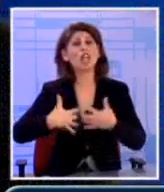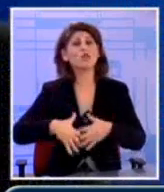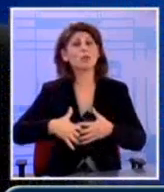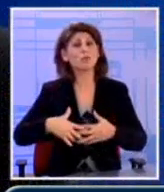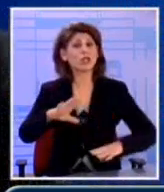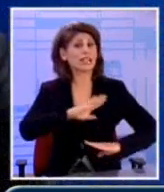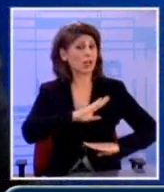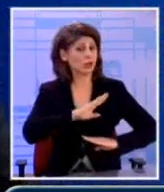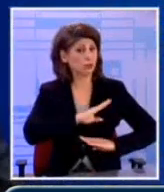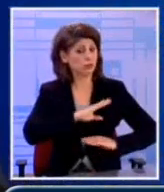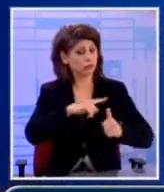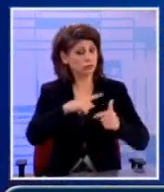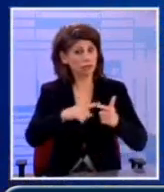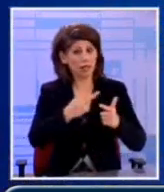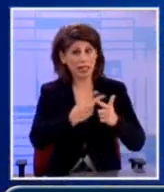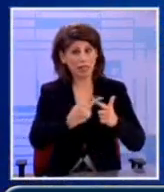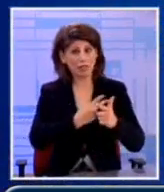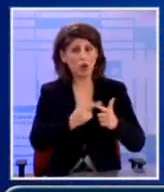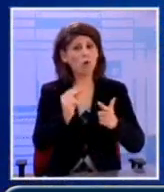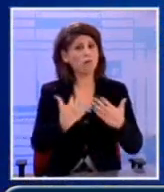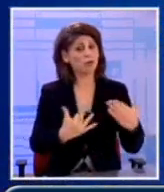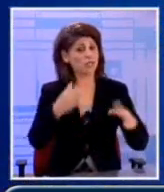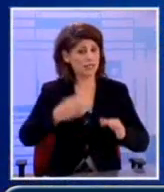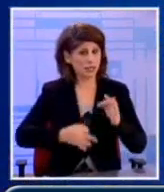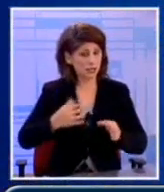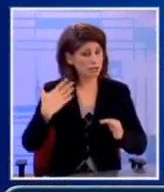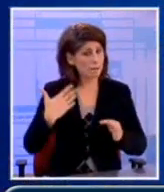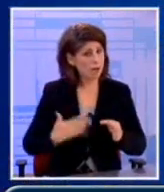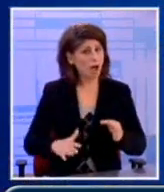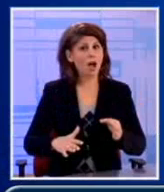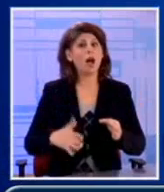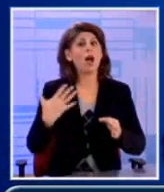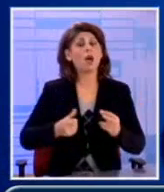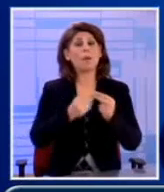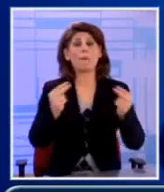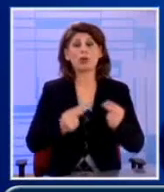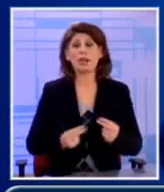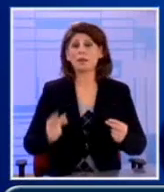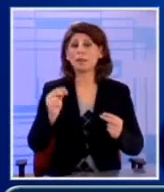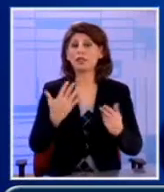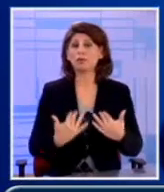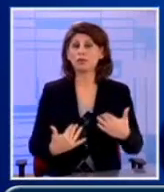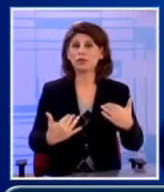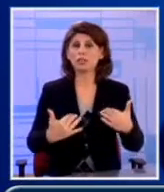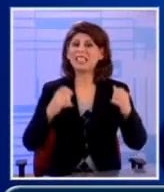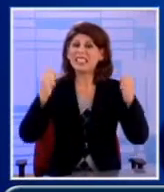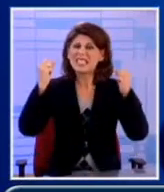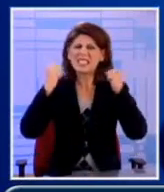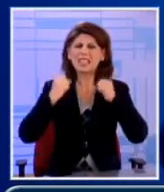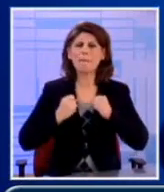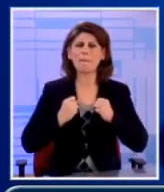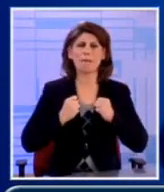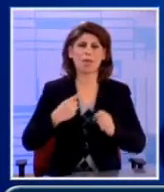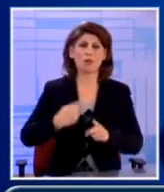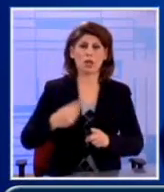είναι υποθέσεις που έχουν απασχολήσει τη Βουλή, έχουν υπάρξει πορίσματα της Βουλής σε σχέση με την ζημία του